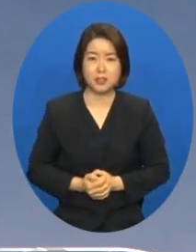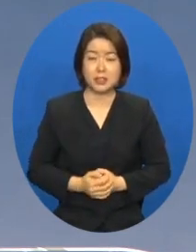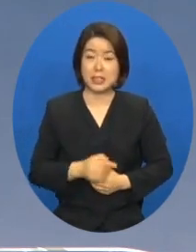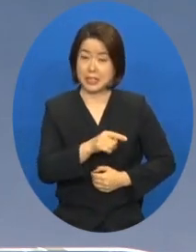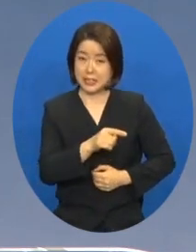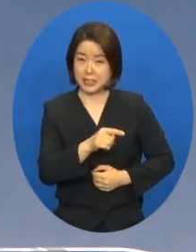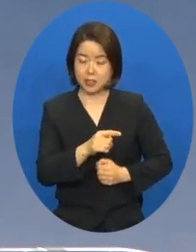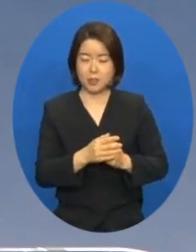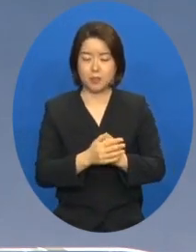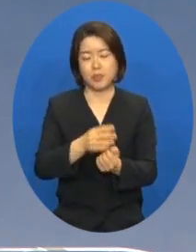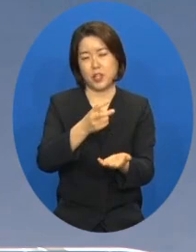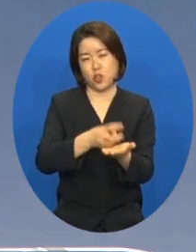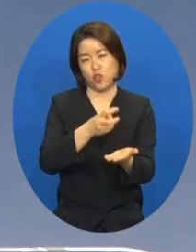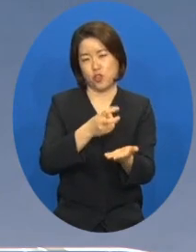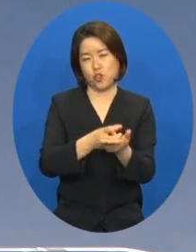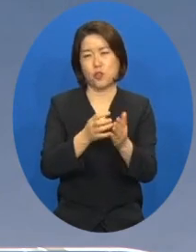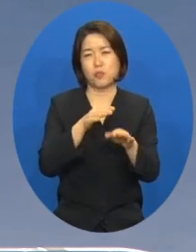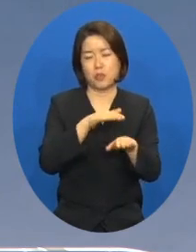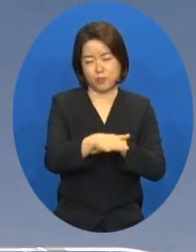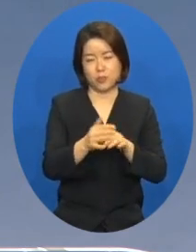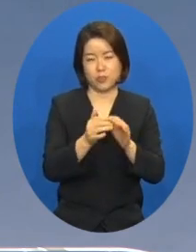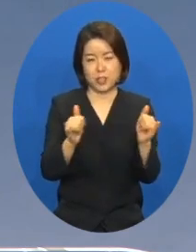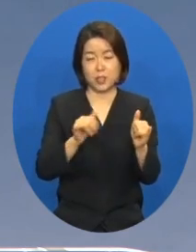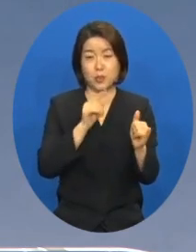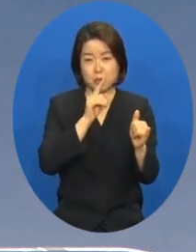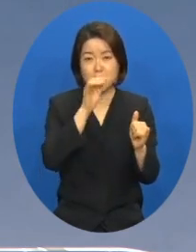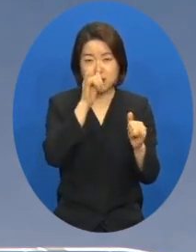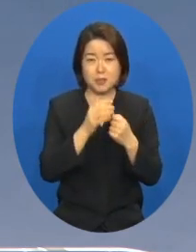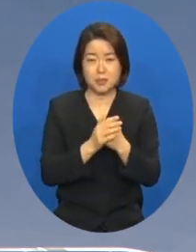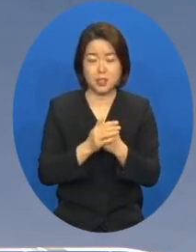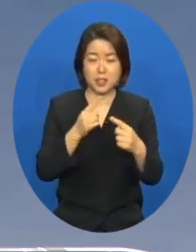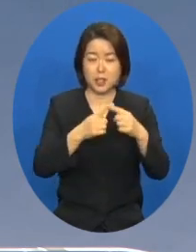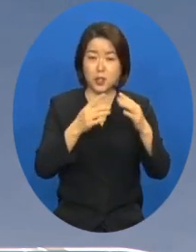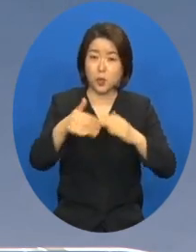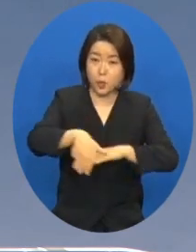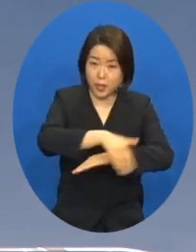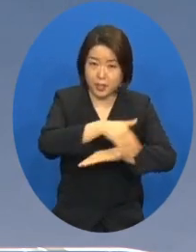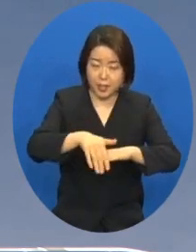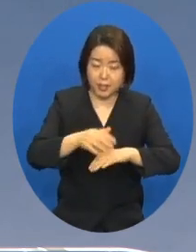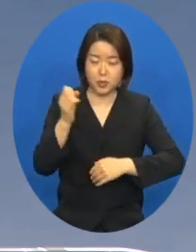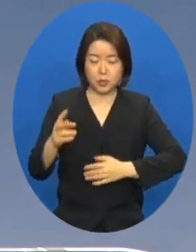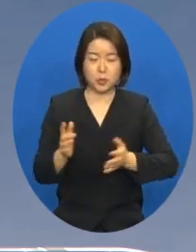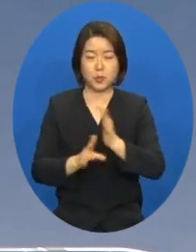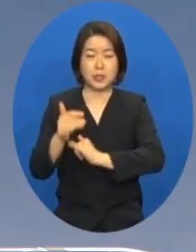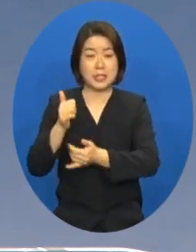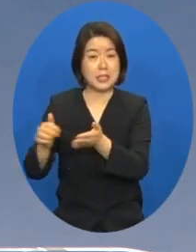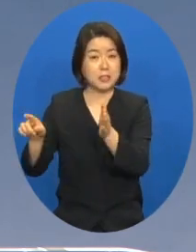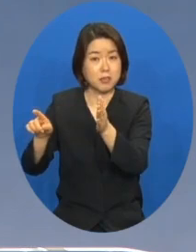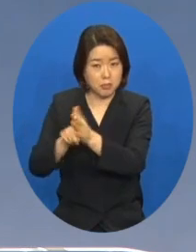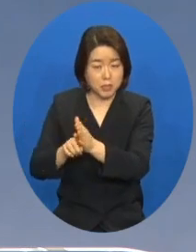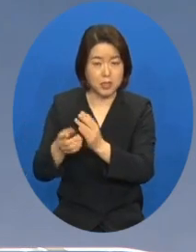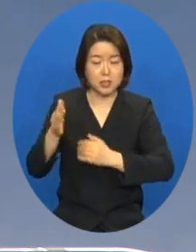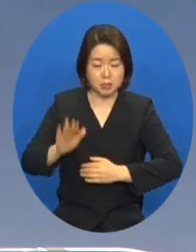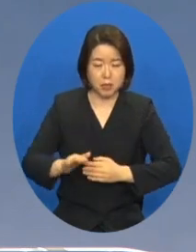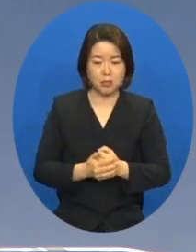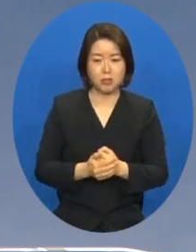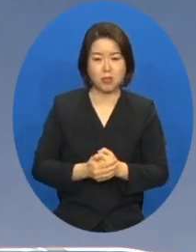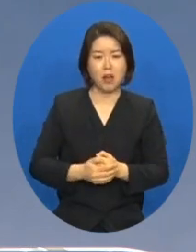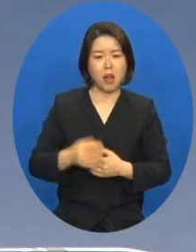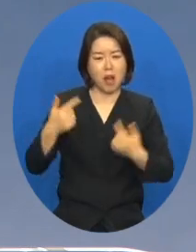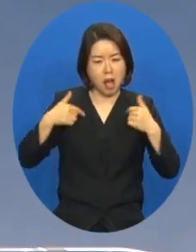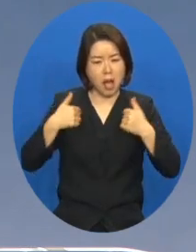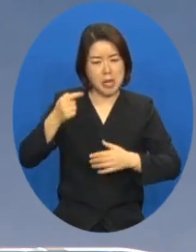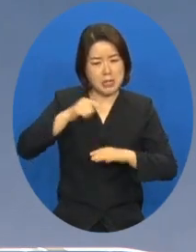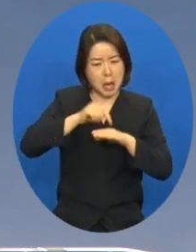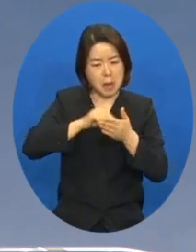이런 걸 율법주의자라고 말하는 겁니다. 교회 다니면서도 예수를 믿으면서도 왜 그렇게 돈돈하느냐?